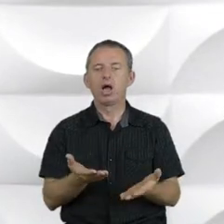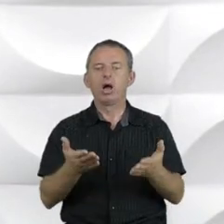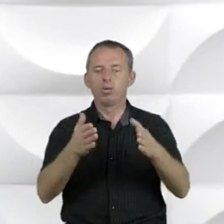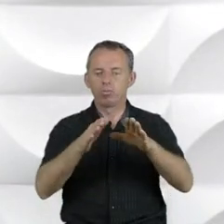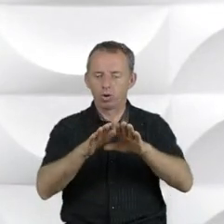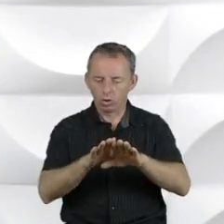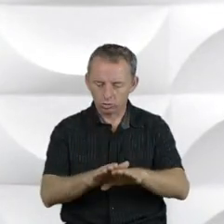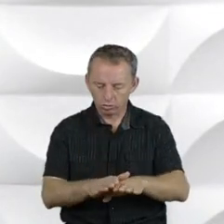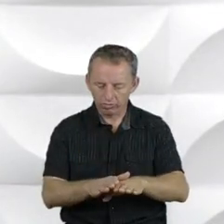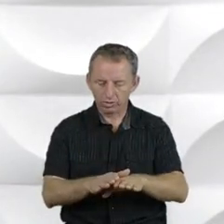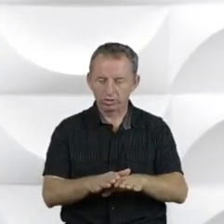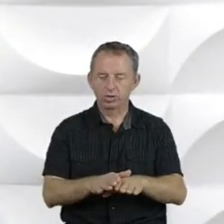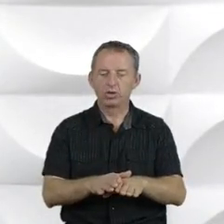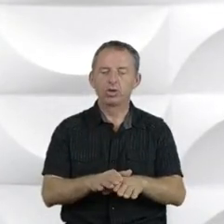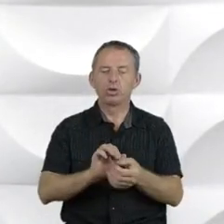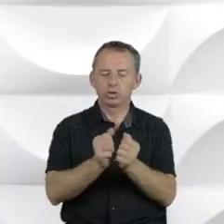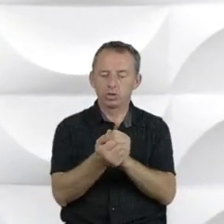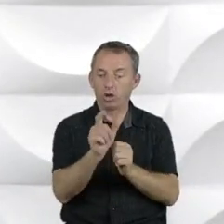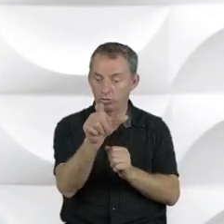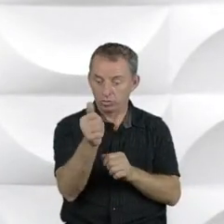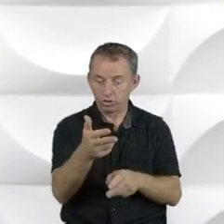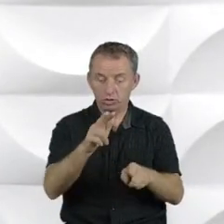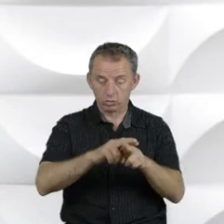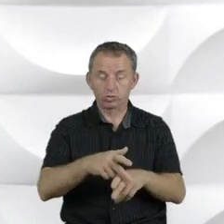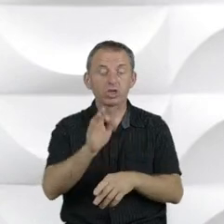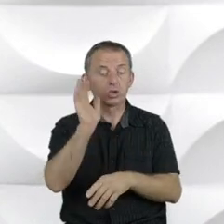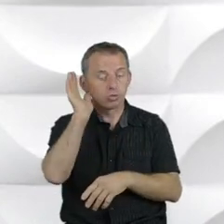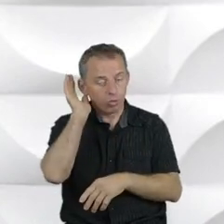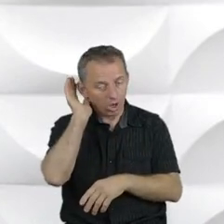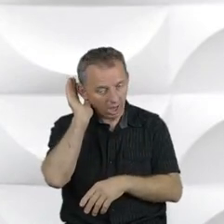Błogosławieni są ci, którzy słuchają.